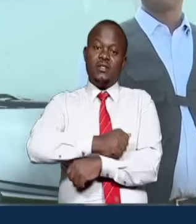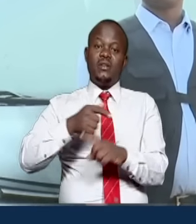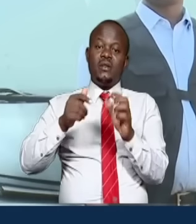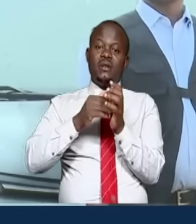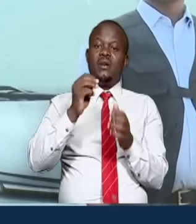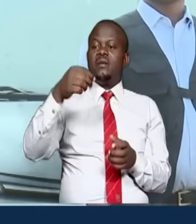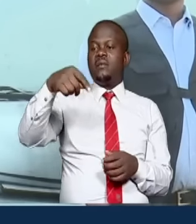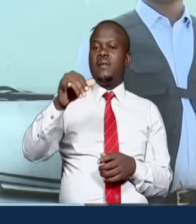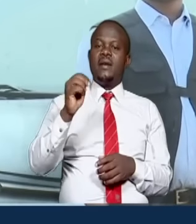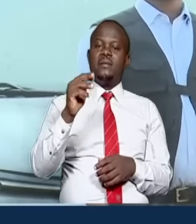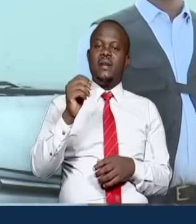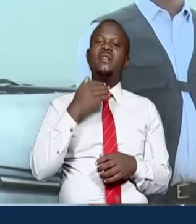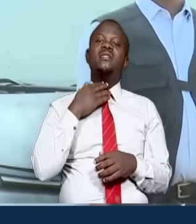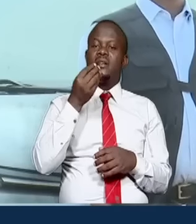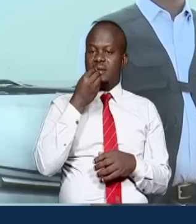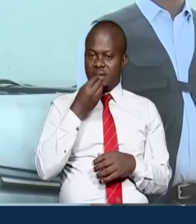Mpayimana ndashaka ko abana